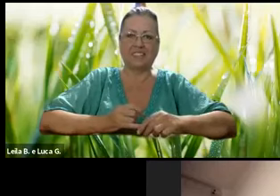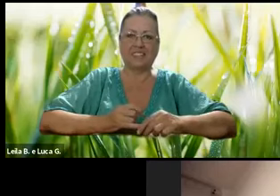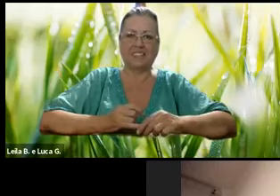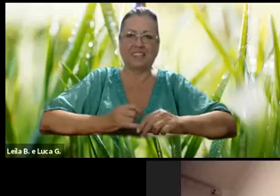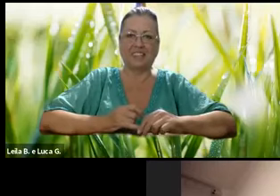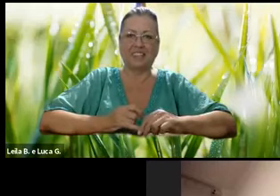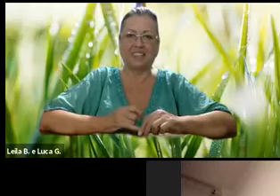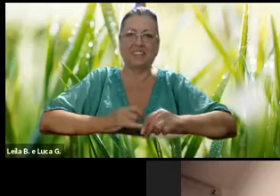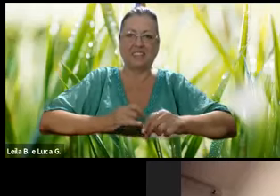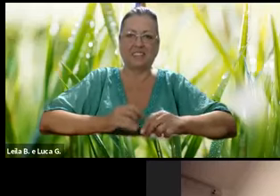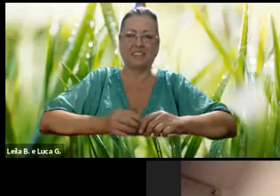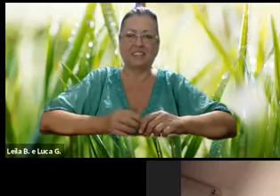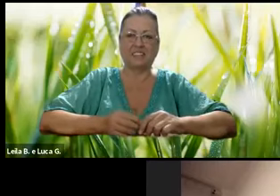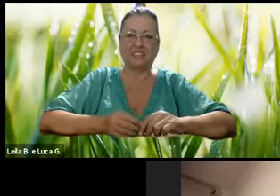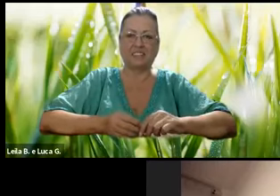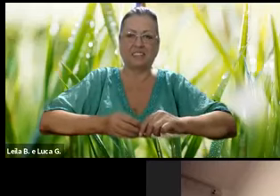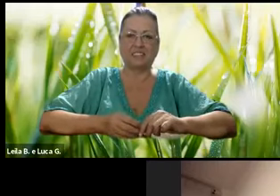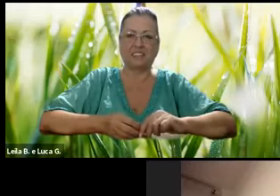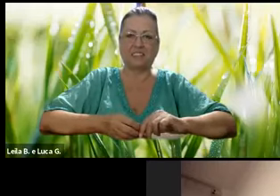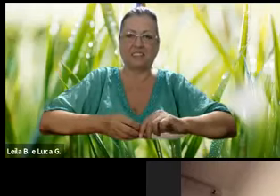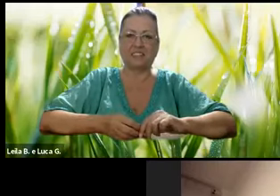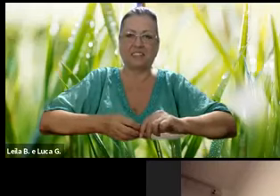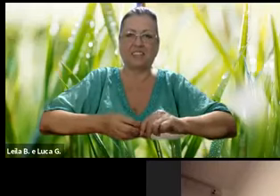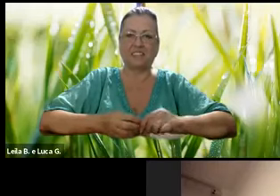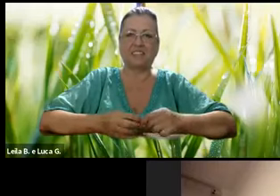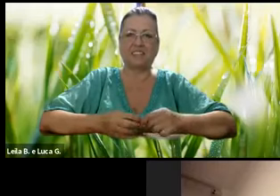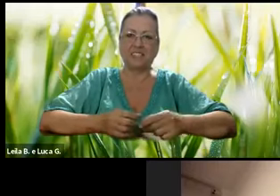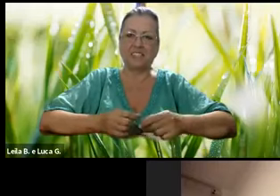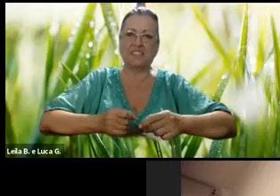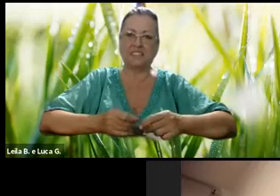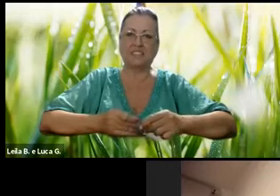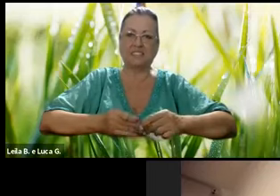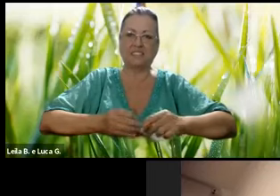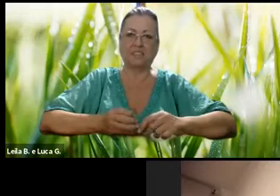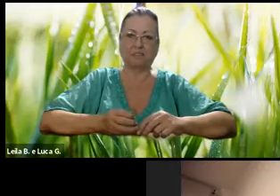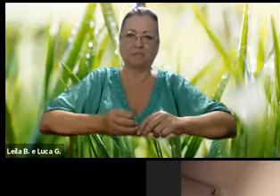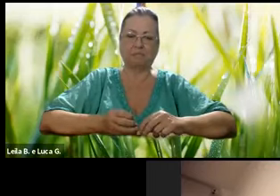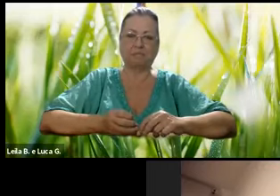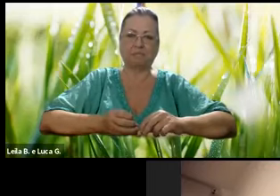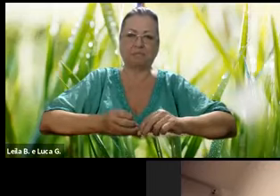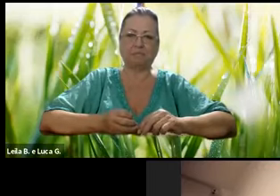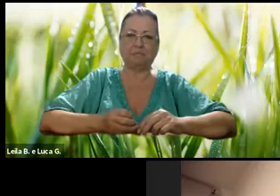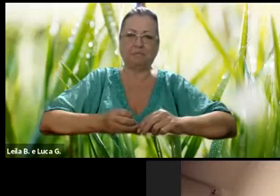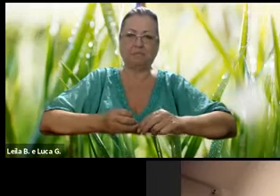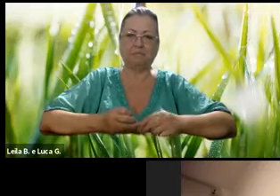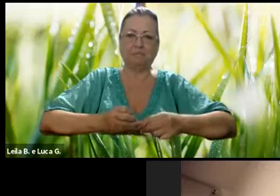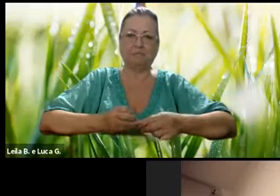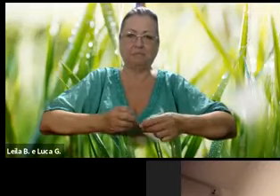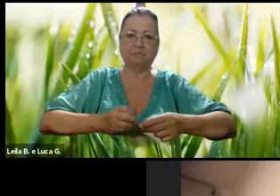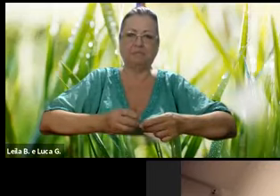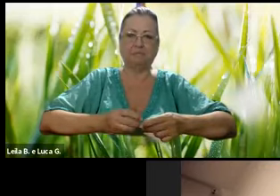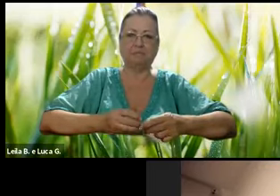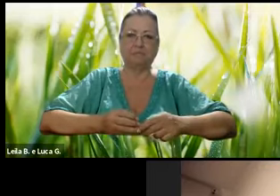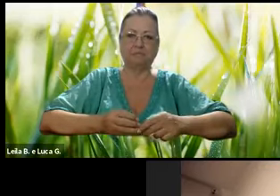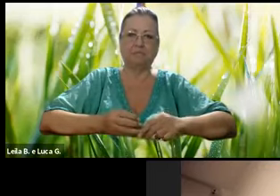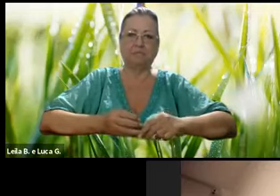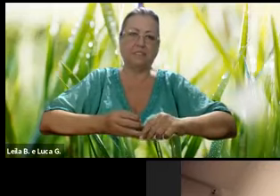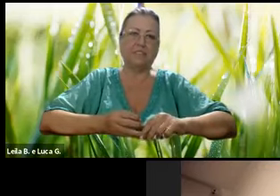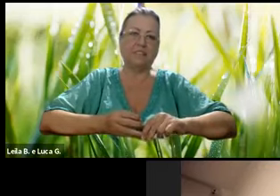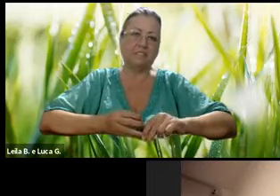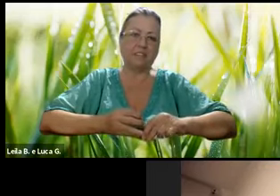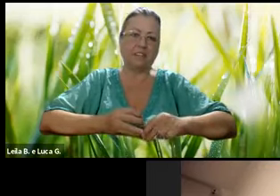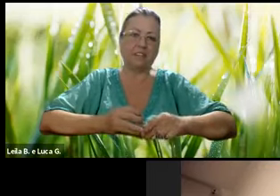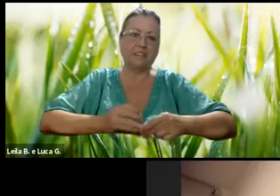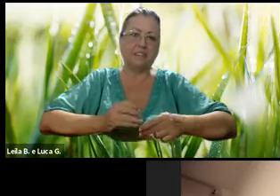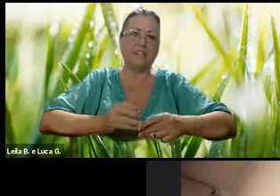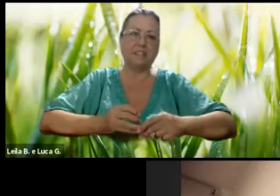a spiegarmi bene, ma ti coinvolge maggiormente a dire io sto sulla strada giusta. Non